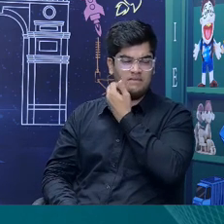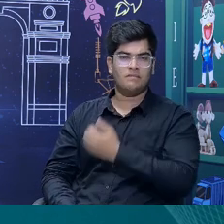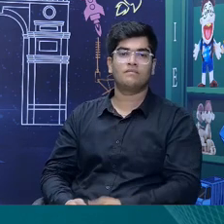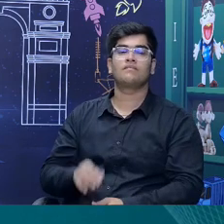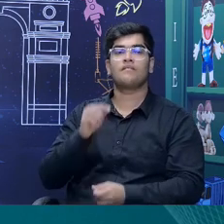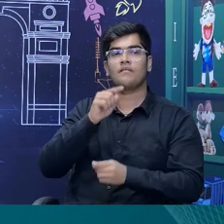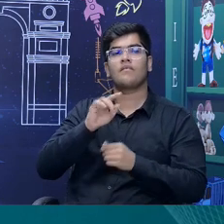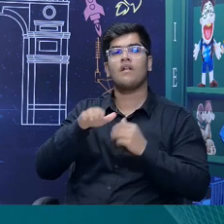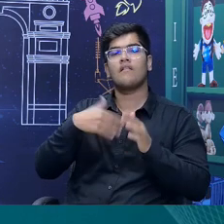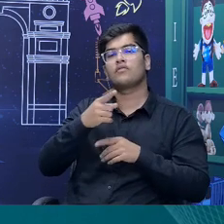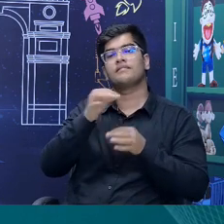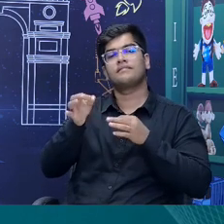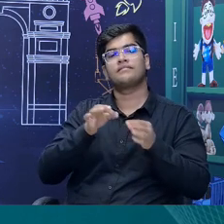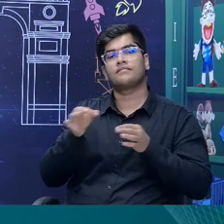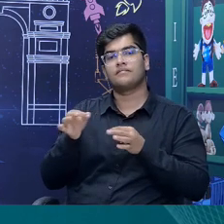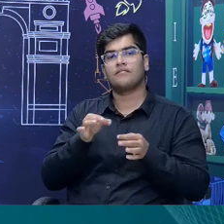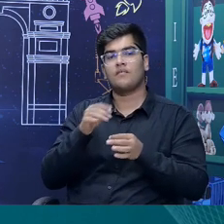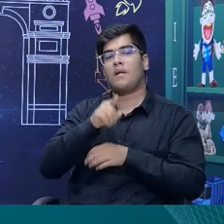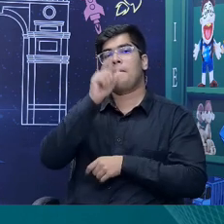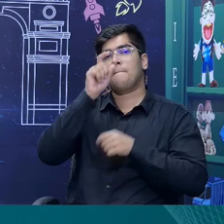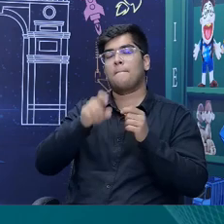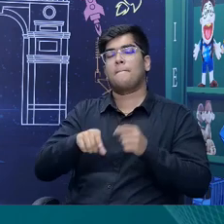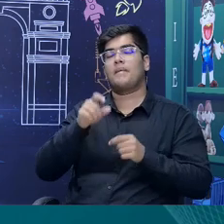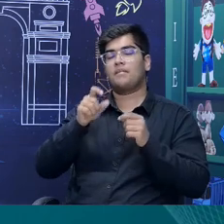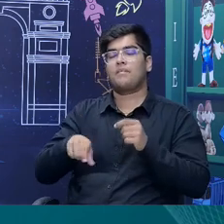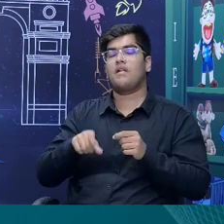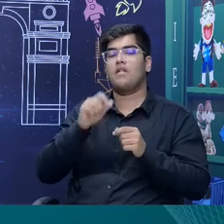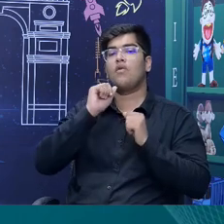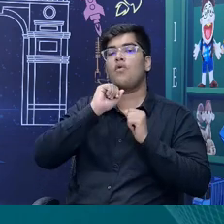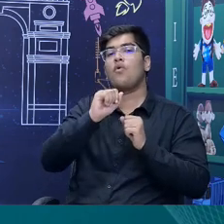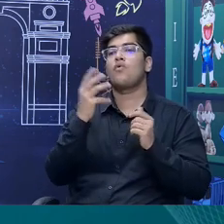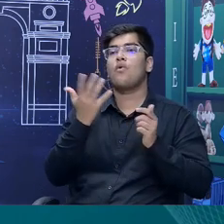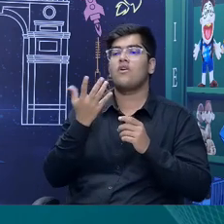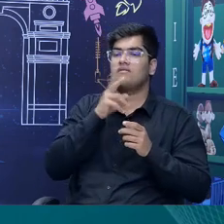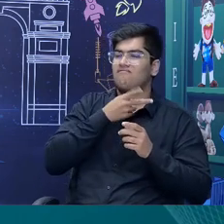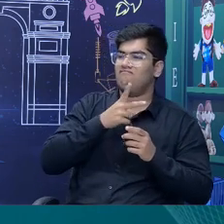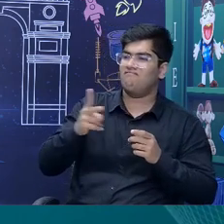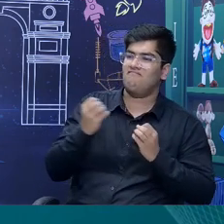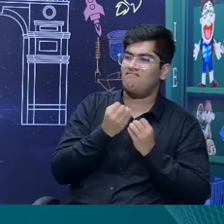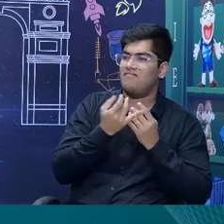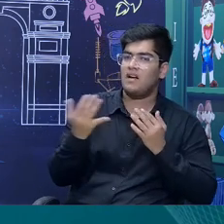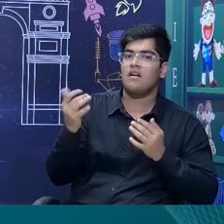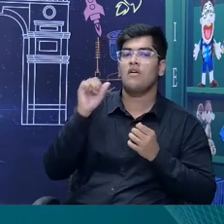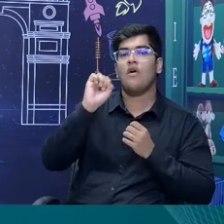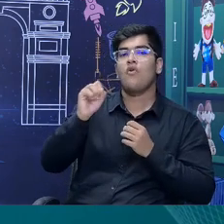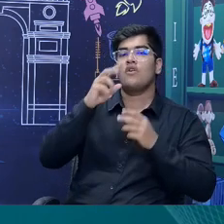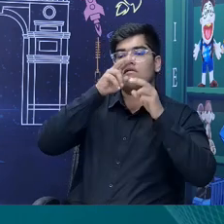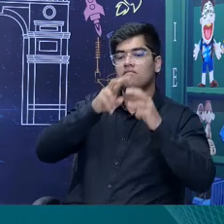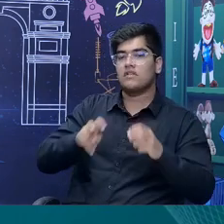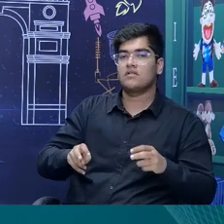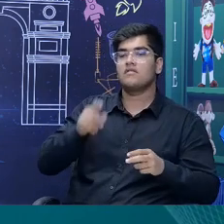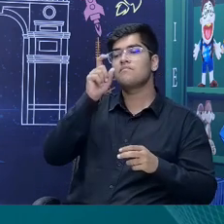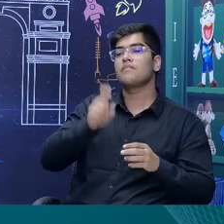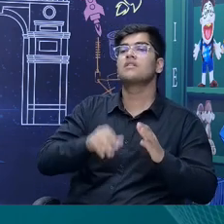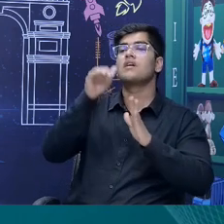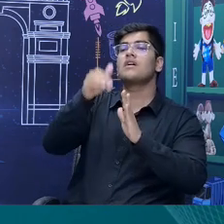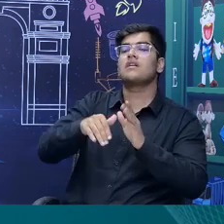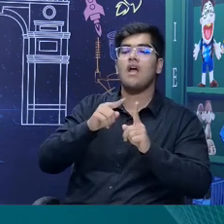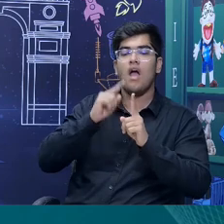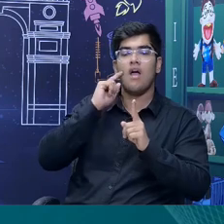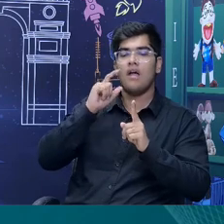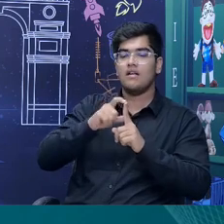डेमोग्राफिक स्ट्रक्चर का मतलब ये होता है की आप हर इंडिविजुअल की आप स्टडी कर पे यहां पर आपने बहुत